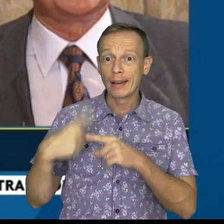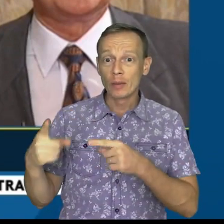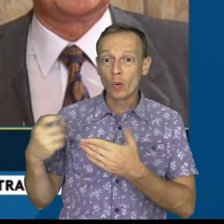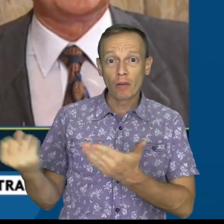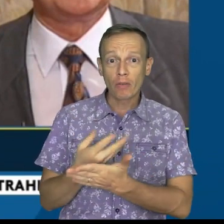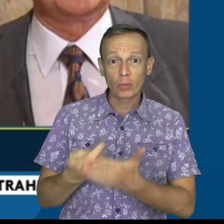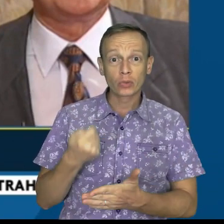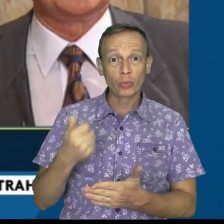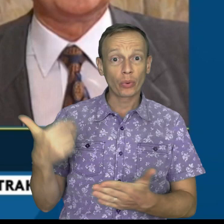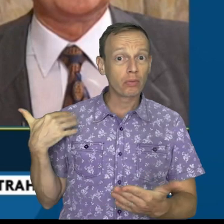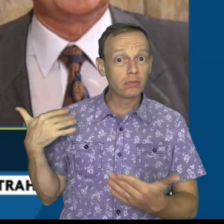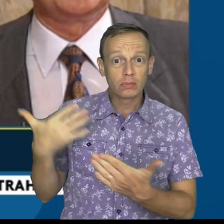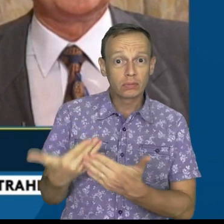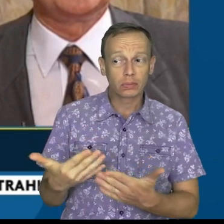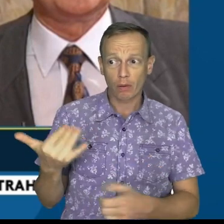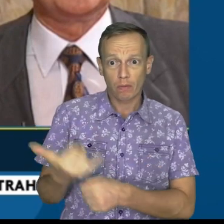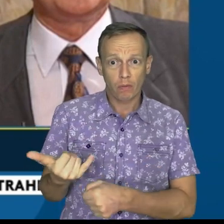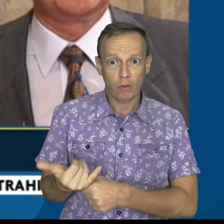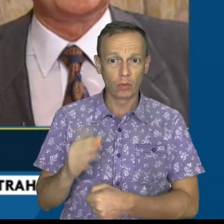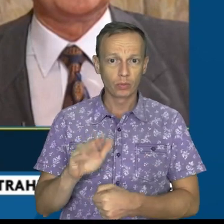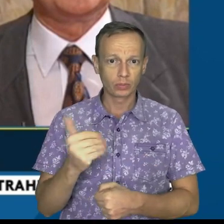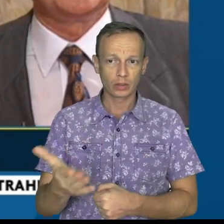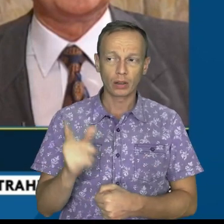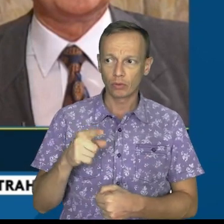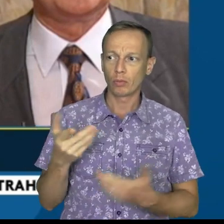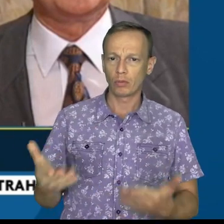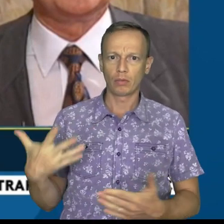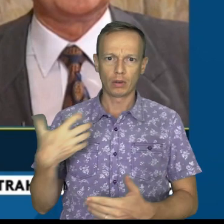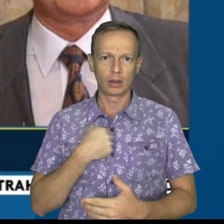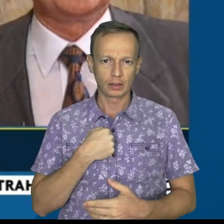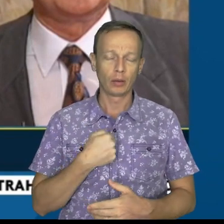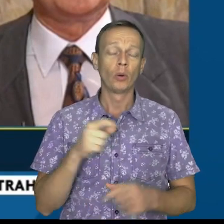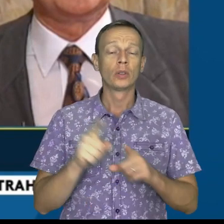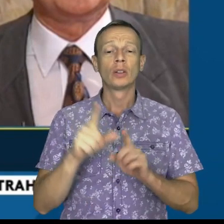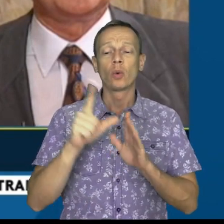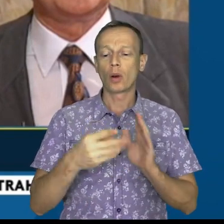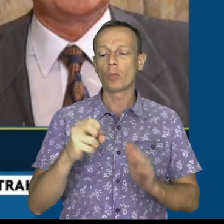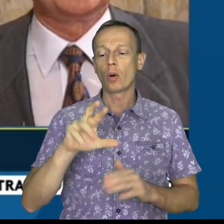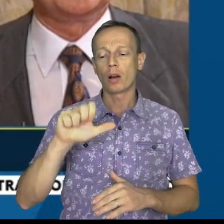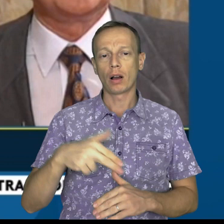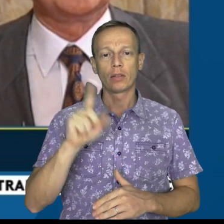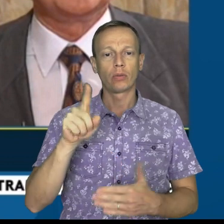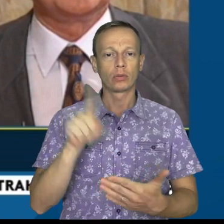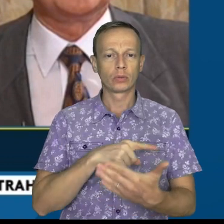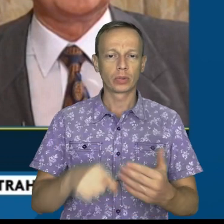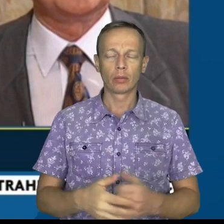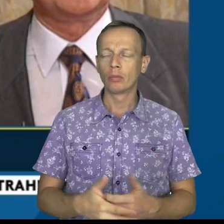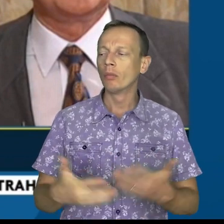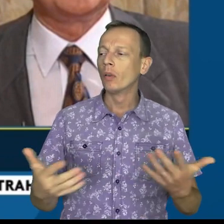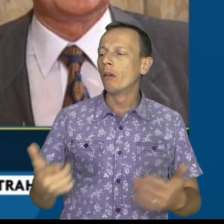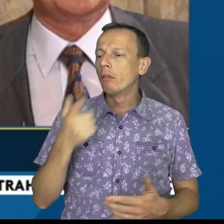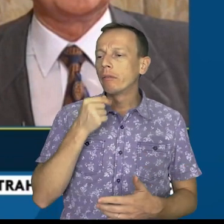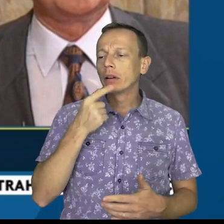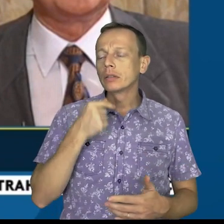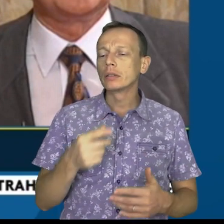des éléments anciens qui étaient des éléments faux. Et que l'on supprime la loi Morin. Gaston Floss, c'est pas un peu